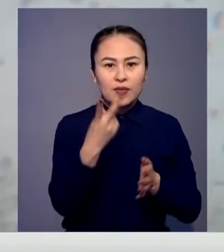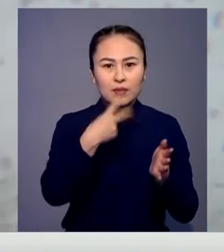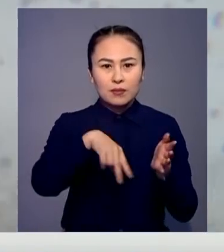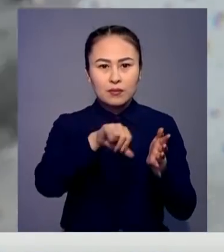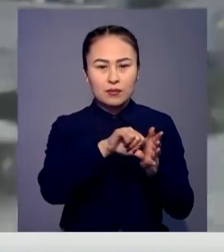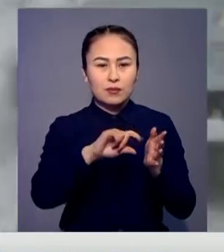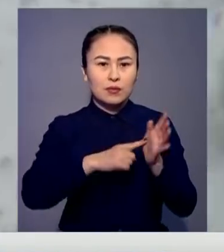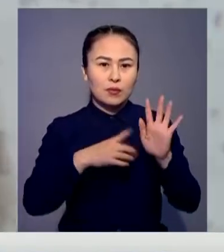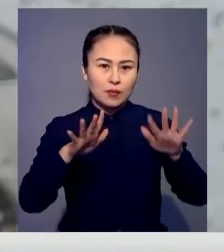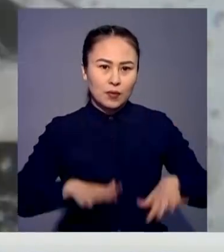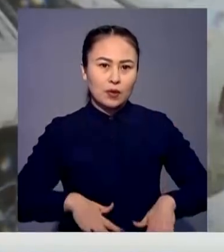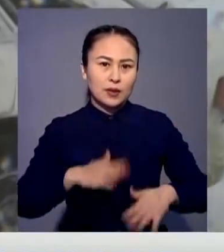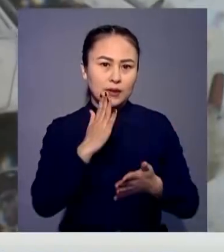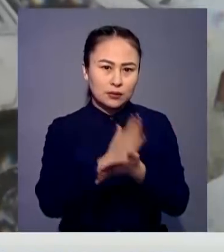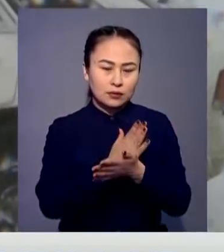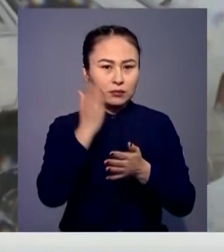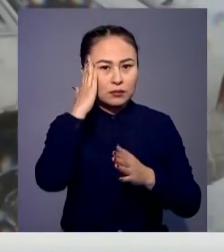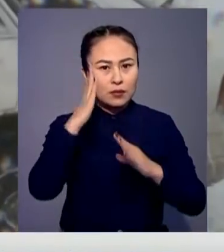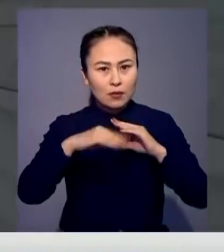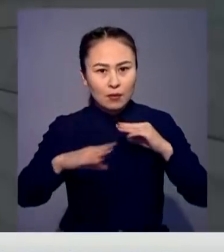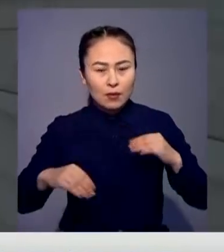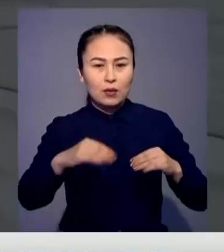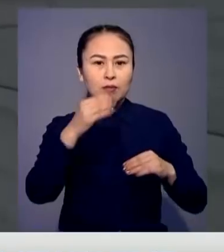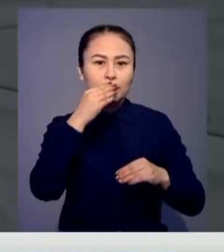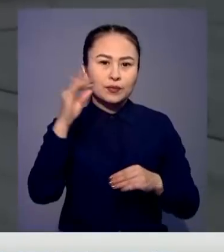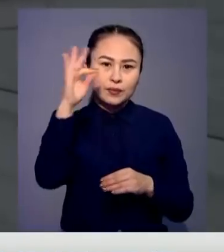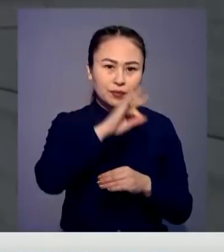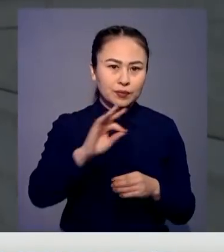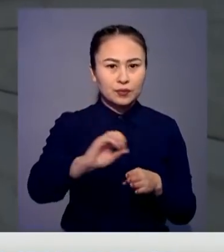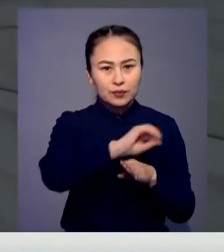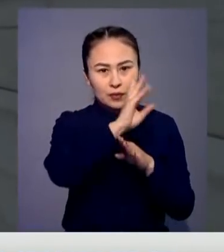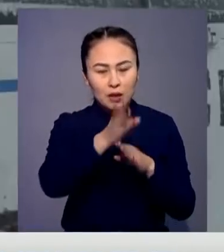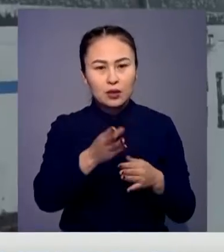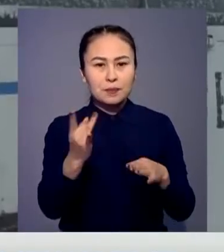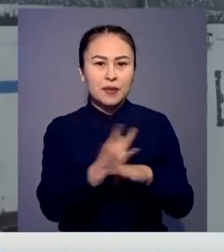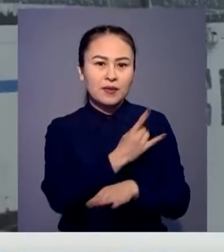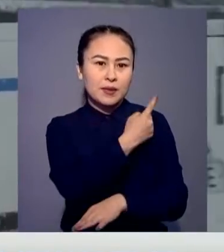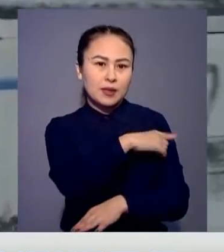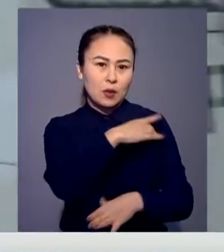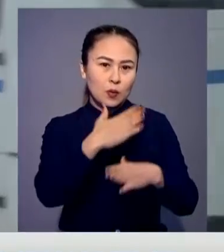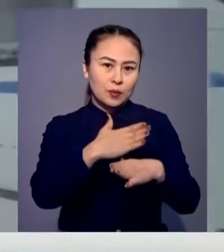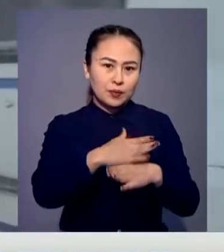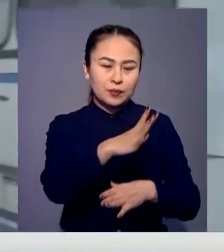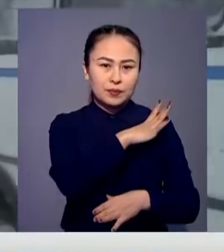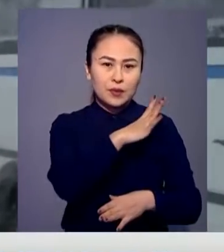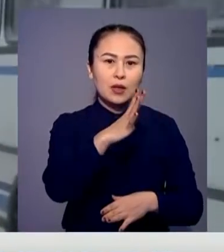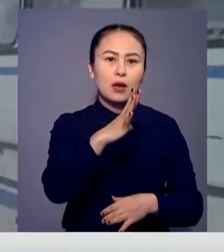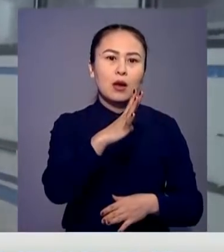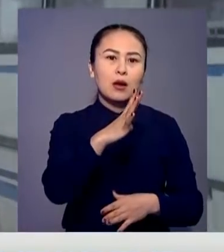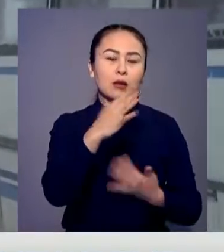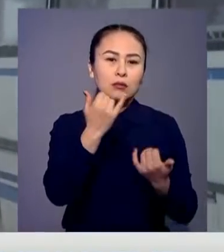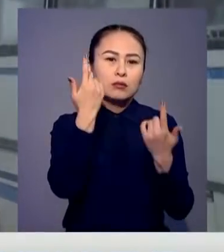бойында 26 жылыту бекет орналасқан. Олар төсек орын азық түлікпен жабдықталып, жолаушыларға алғашқы медициналық көмек те көрсете